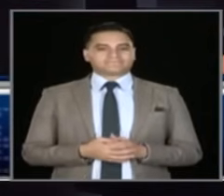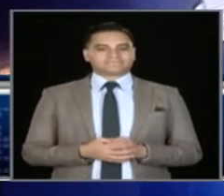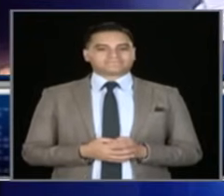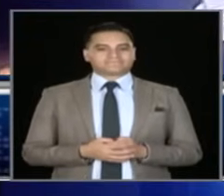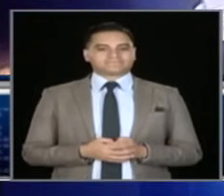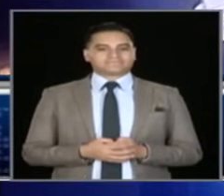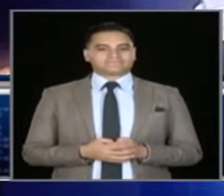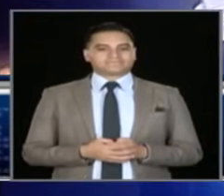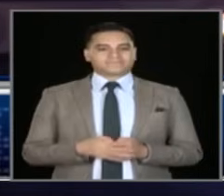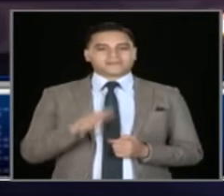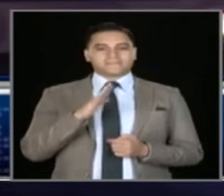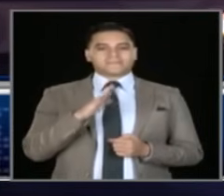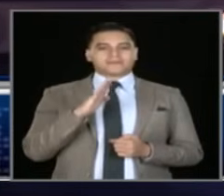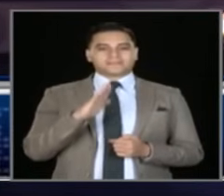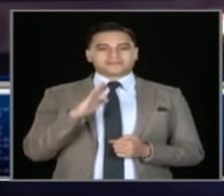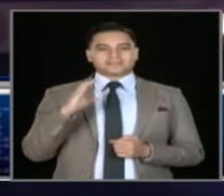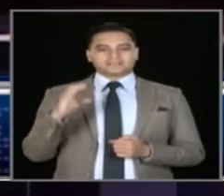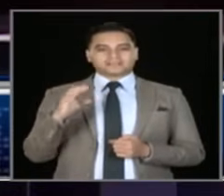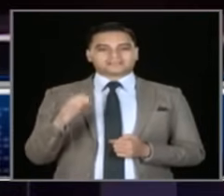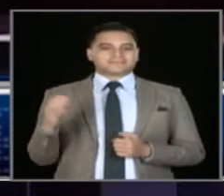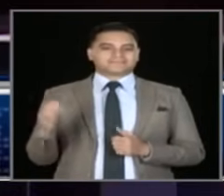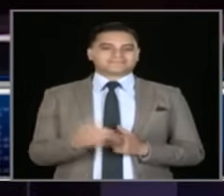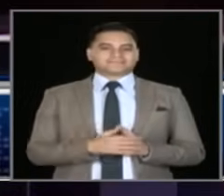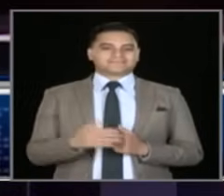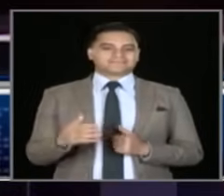مونيا. بي بي سي. أيوة